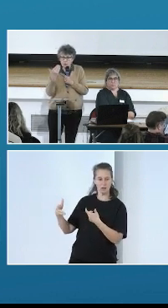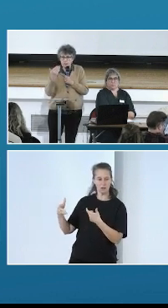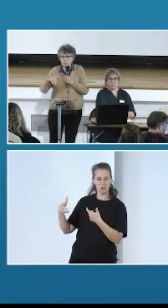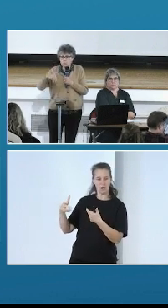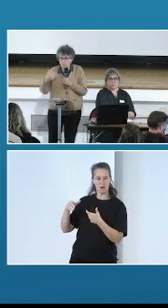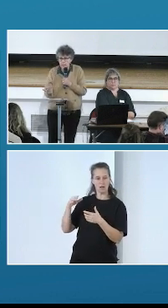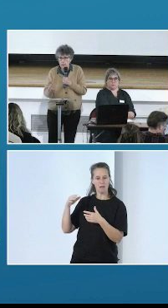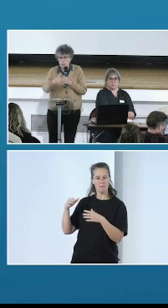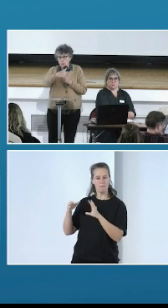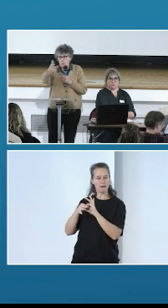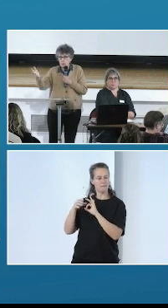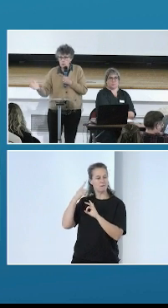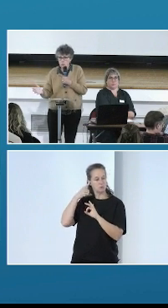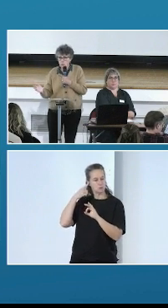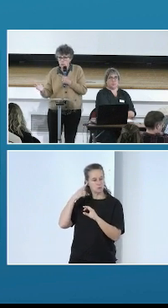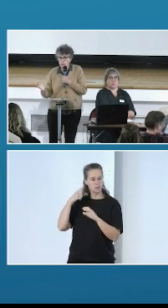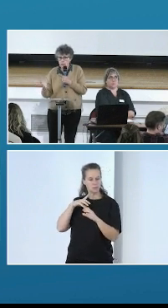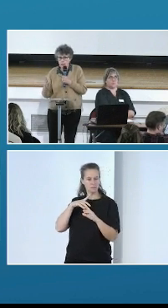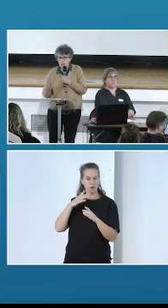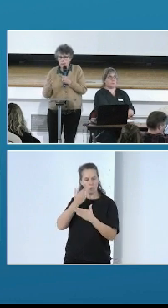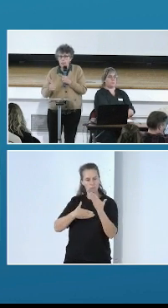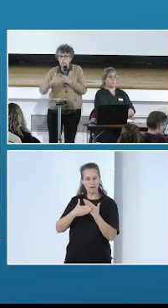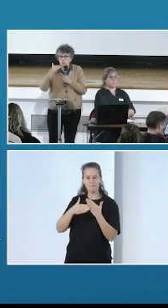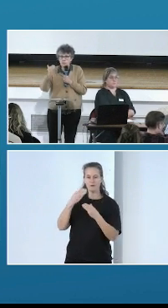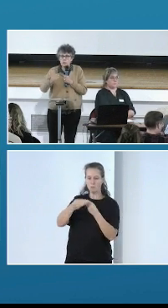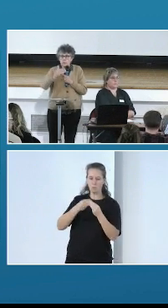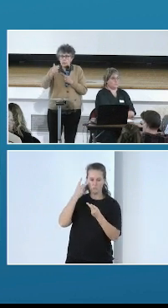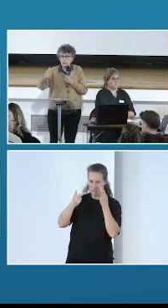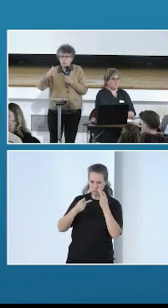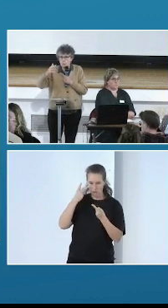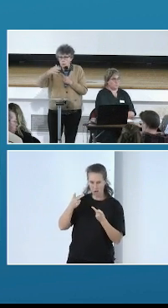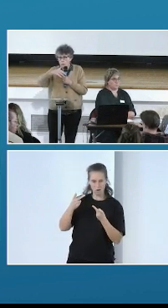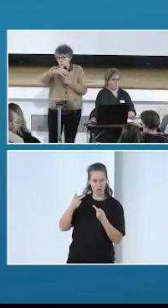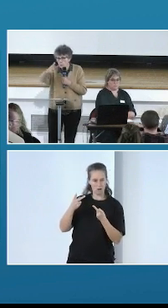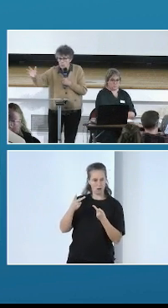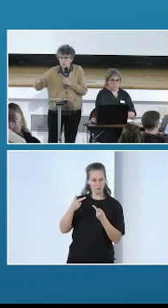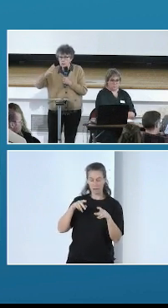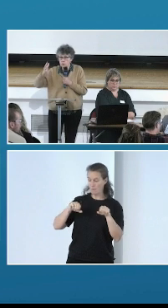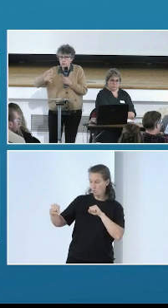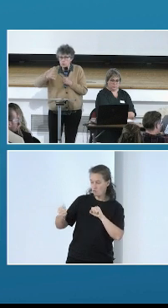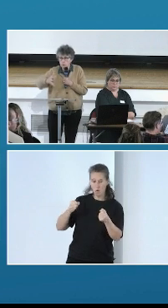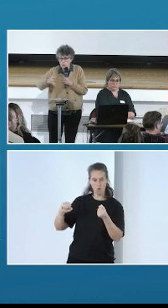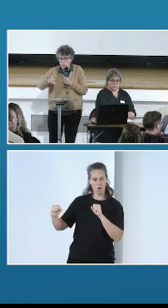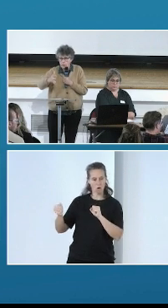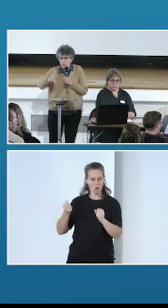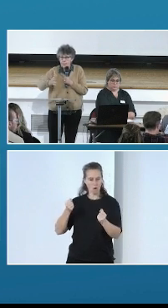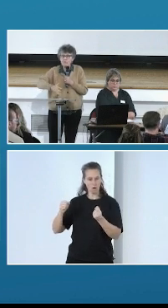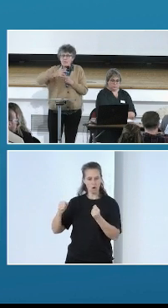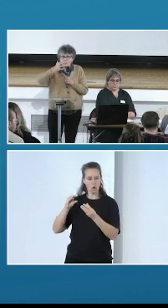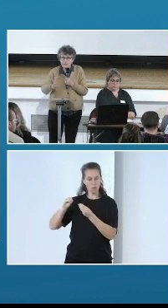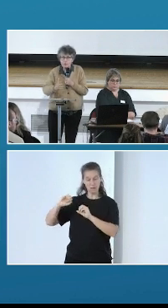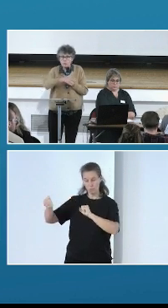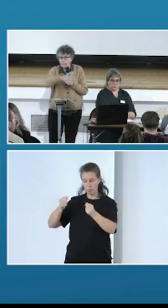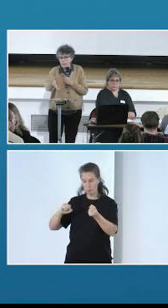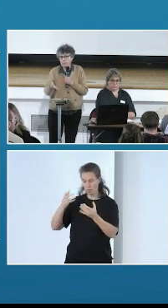l'atteinte auditive par le monde visuel, et le monde visuel et le mouvement des objets dans le monde qui va